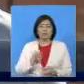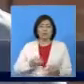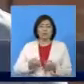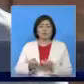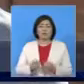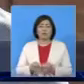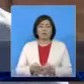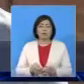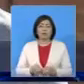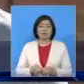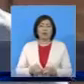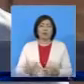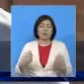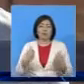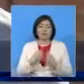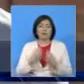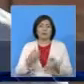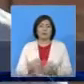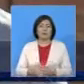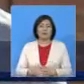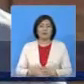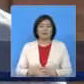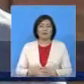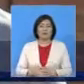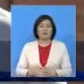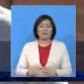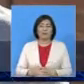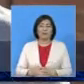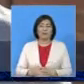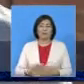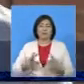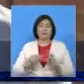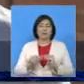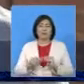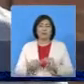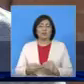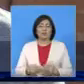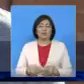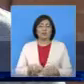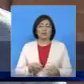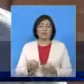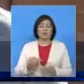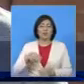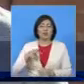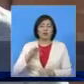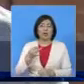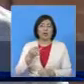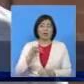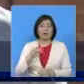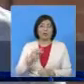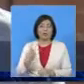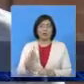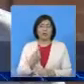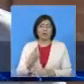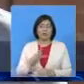управлением, допустил опрокидывание автомашины в левую сторону по ходу движения. В результате водитель Toyota и одна